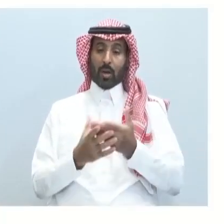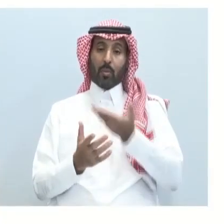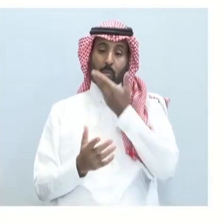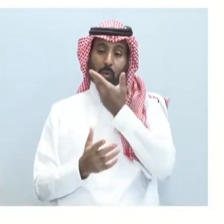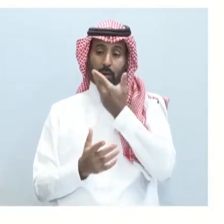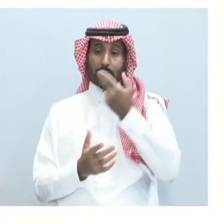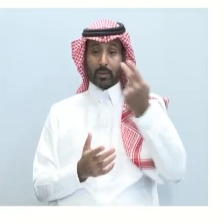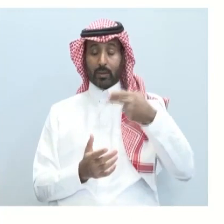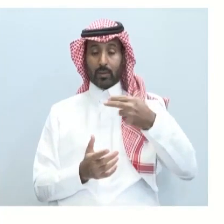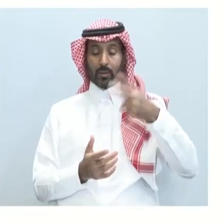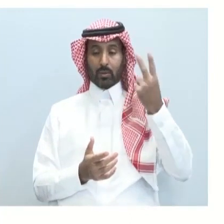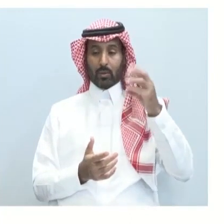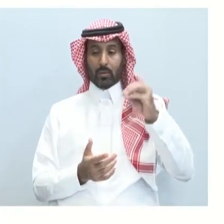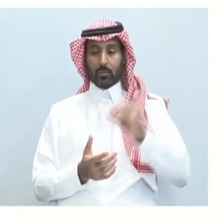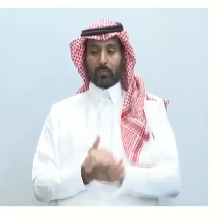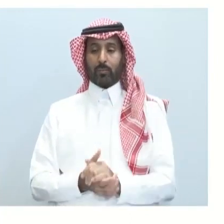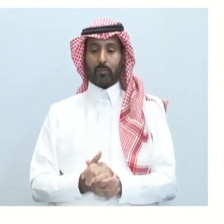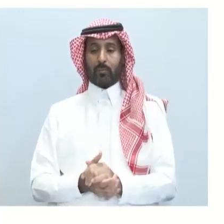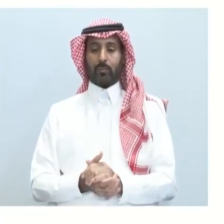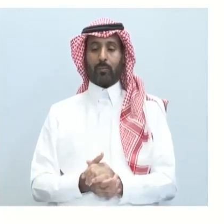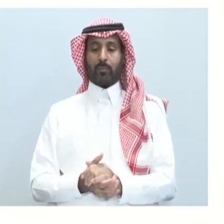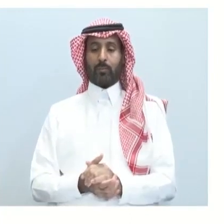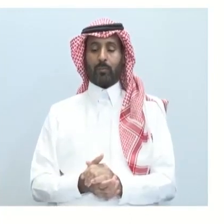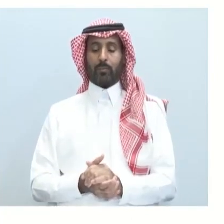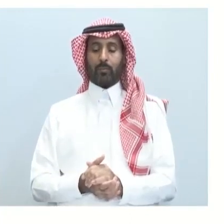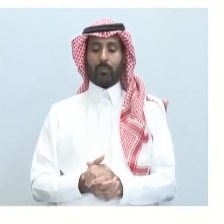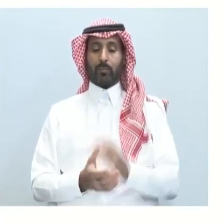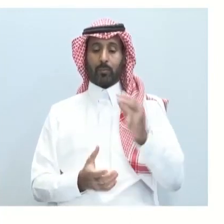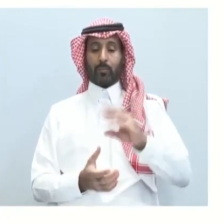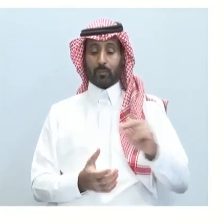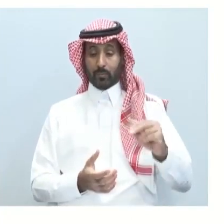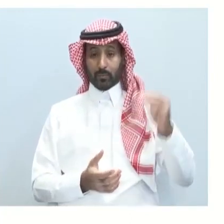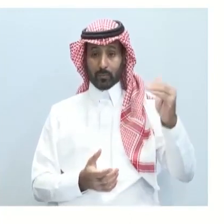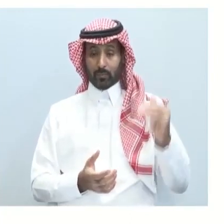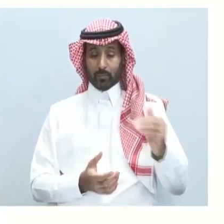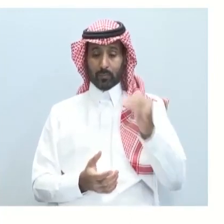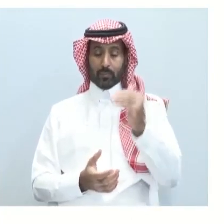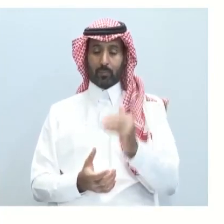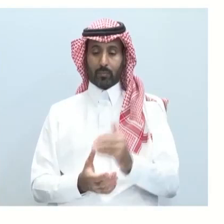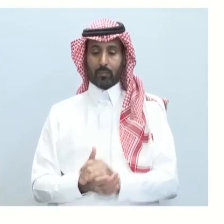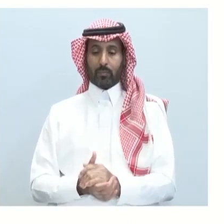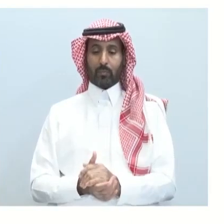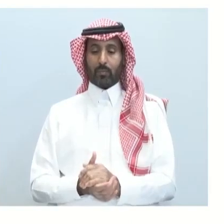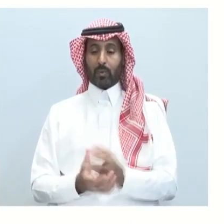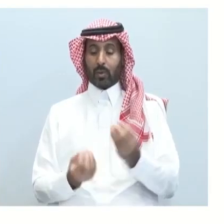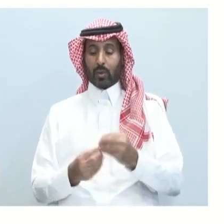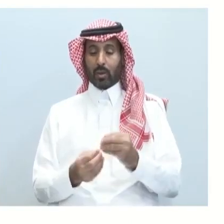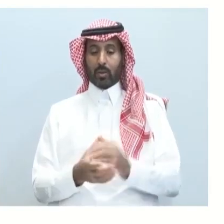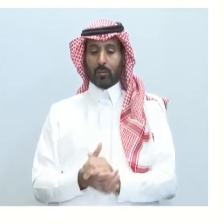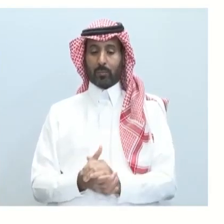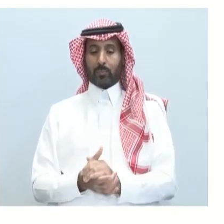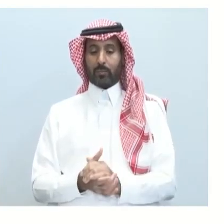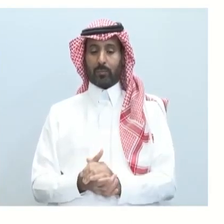وكذلك الحمض اللي موجود عندي هنا اتش اس اس او 4 سالب الموجود في المتفاعلات بينما القاعده المرافقه لها